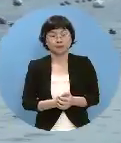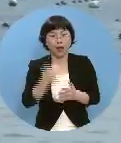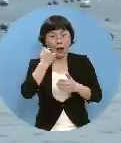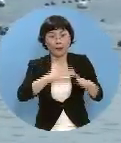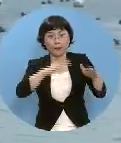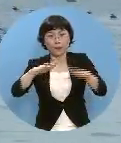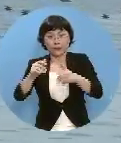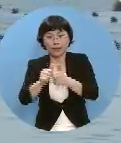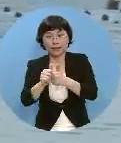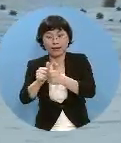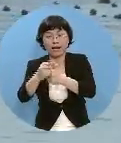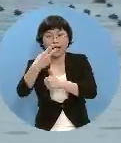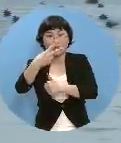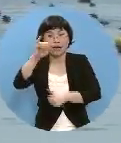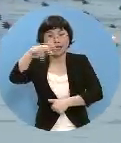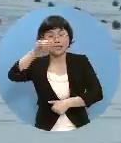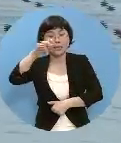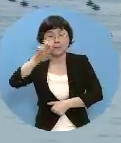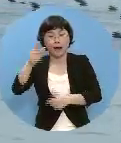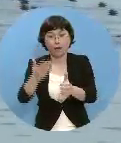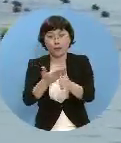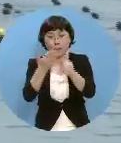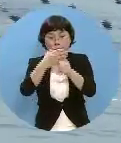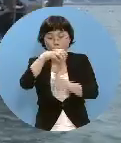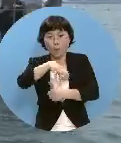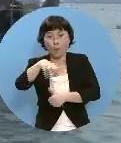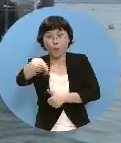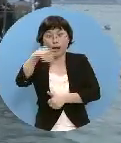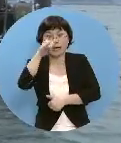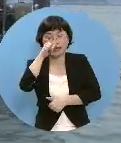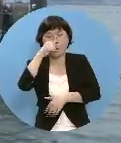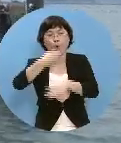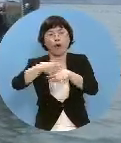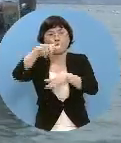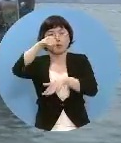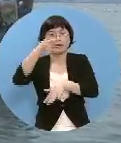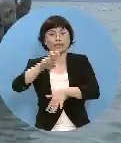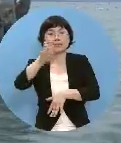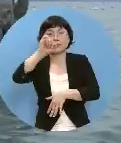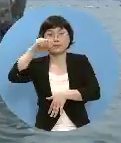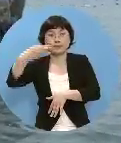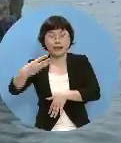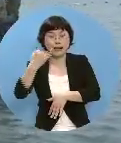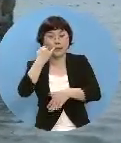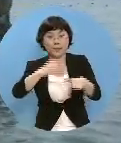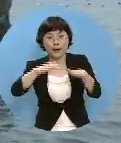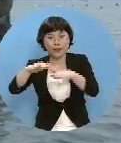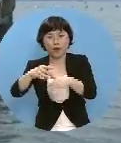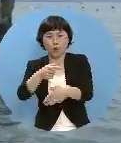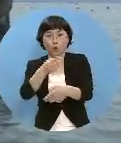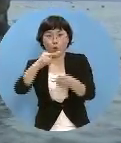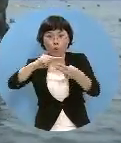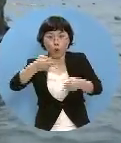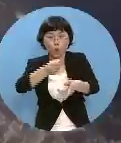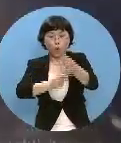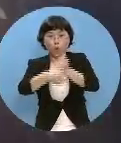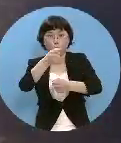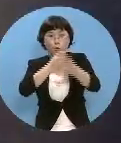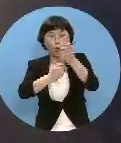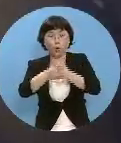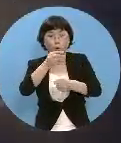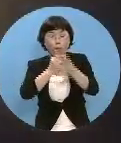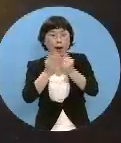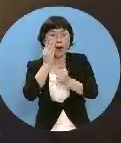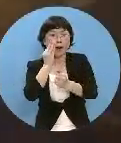해안선을 따라 다시마 양식장이 즐비하게 펼쳐진 완도 금일 앞바다. 줄을 잡아 올리자 윤기나는